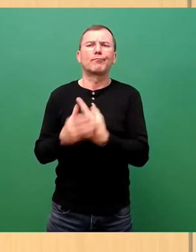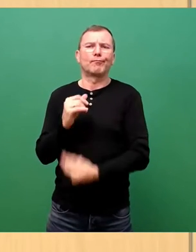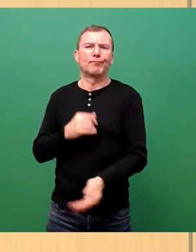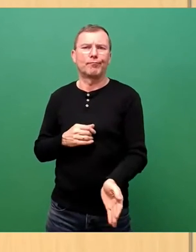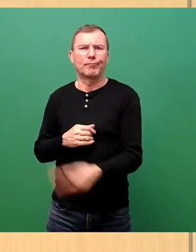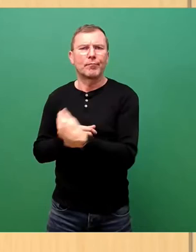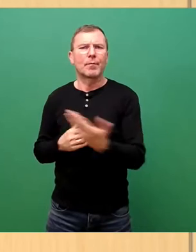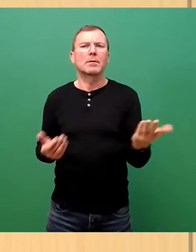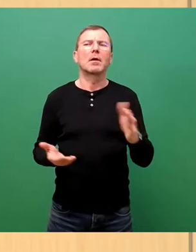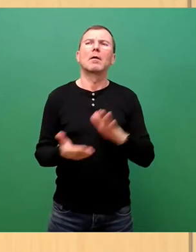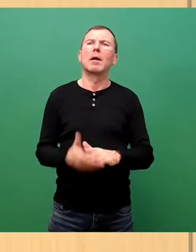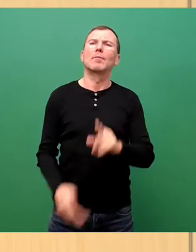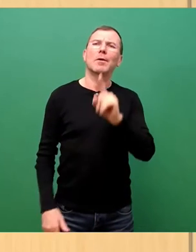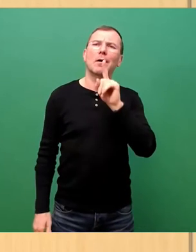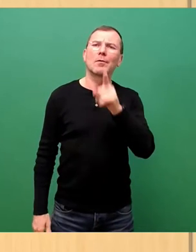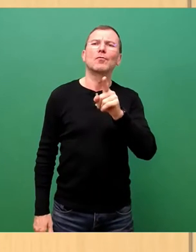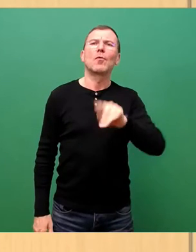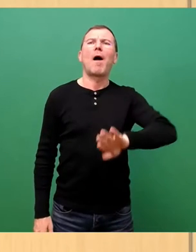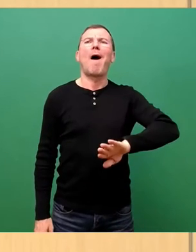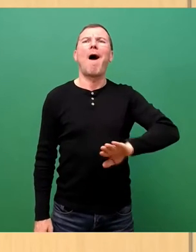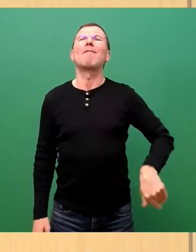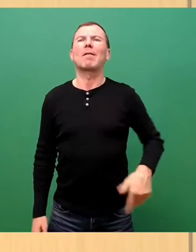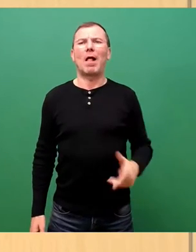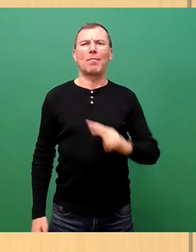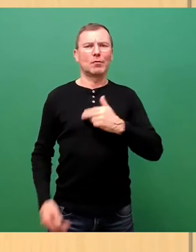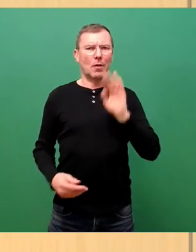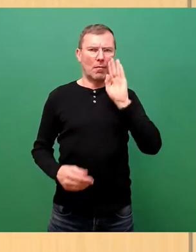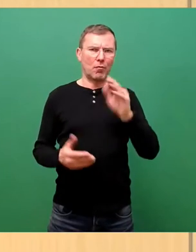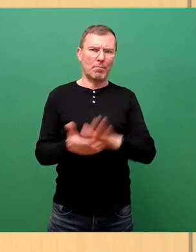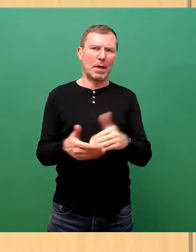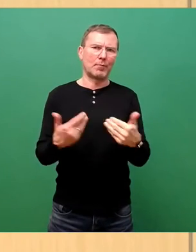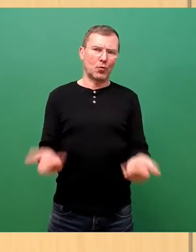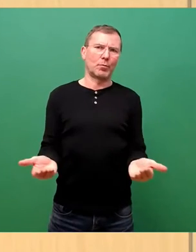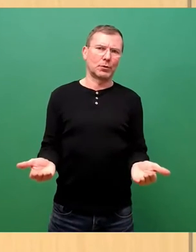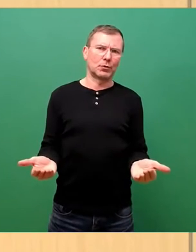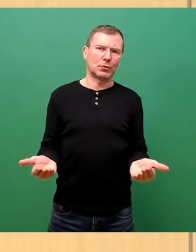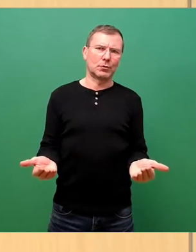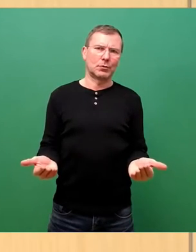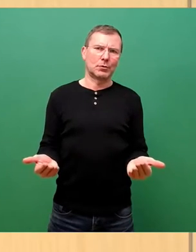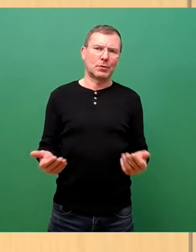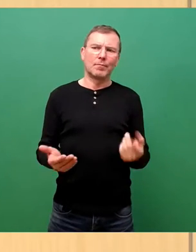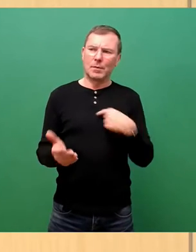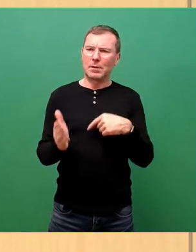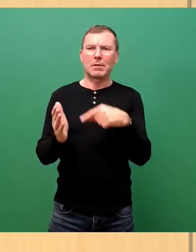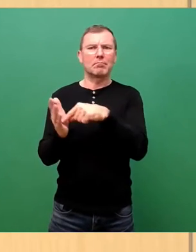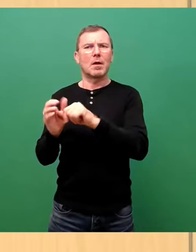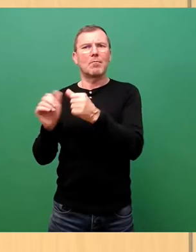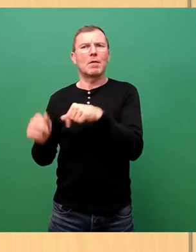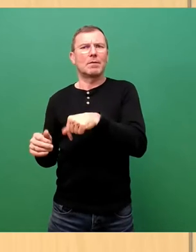nur ein Wegfall von Sozialwohnungen übrig im Vergleich zu dem bestehenden Modell, was wir haben.